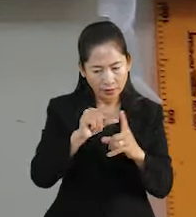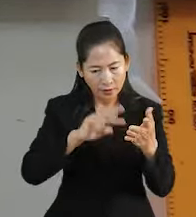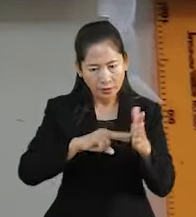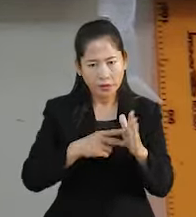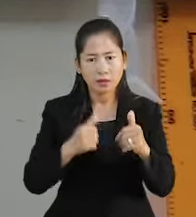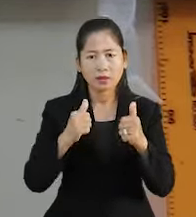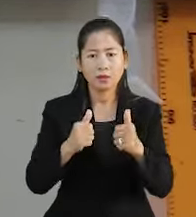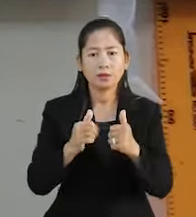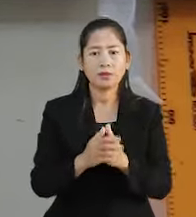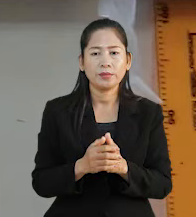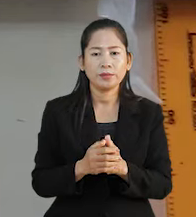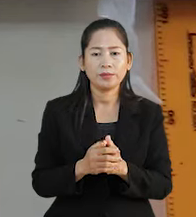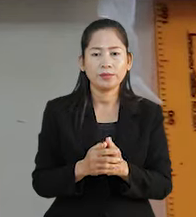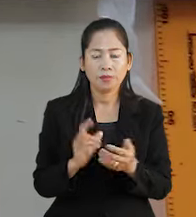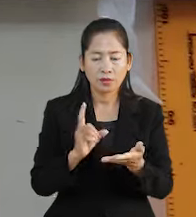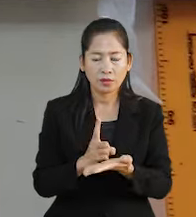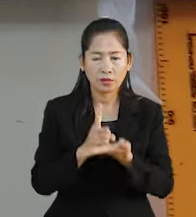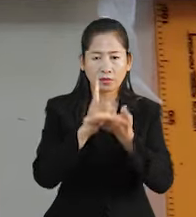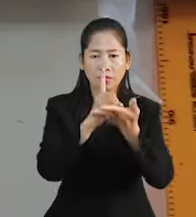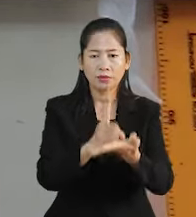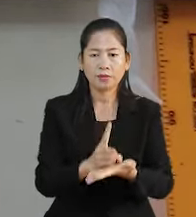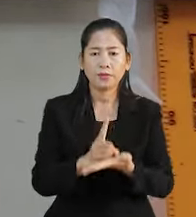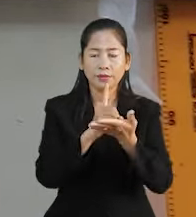ងកាន់តែល្អនឹងផ្គត់ផ្គ